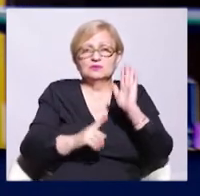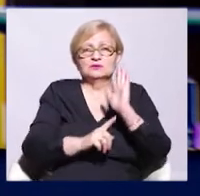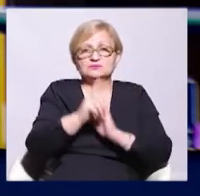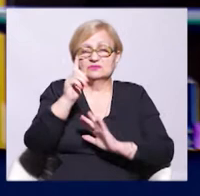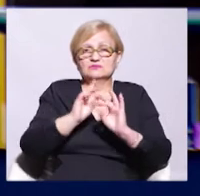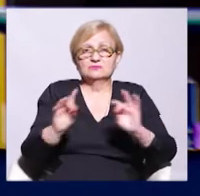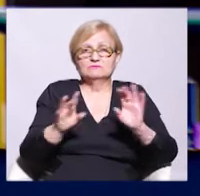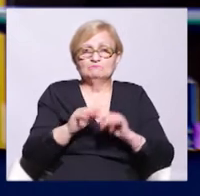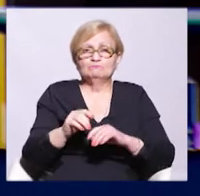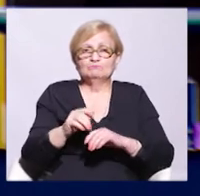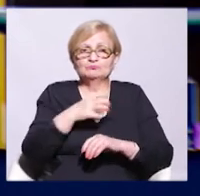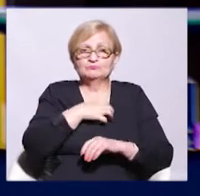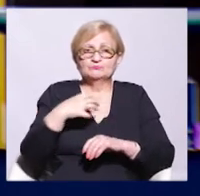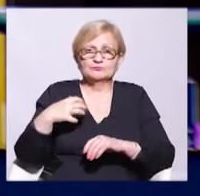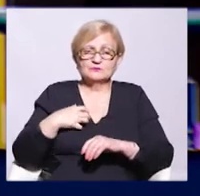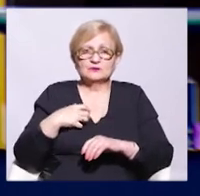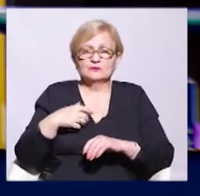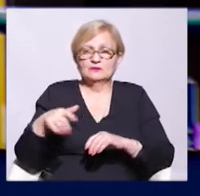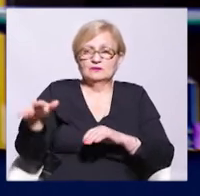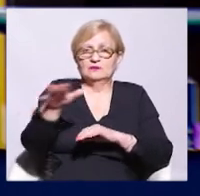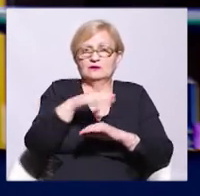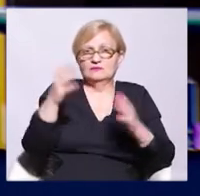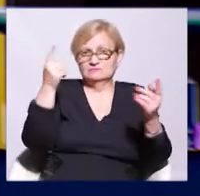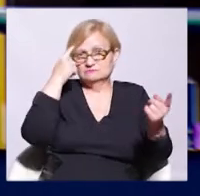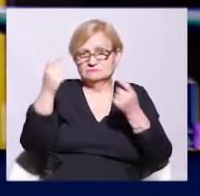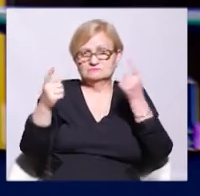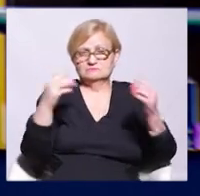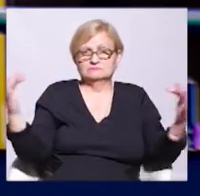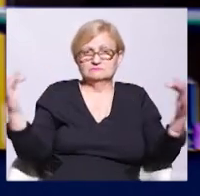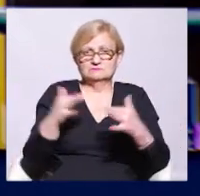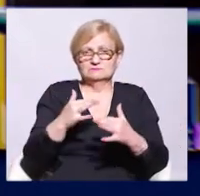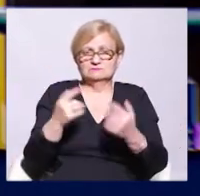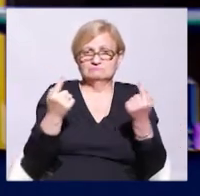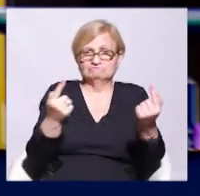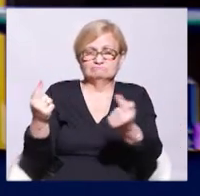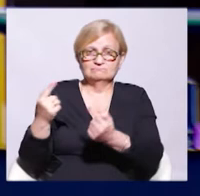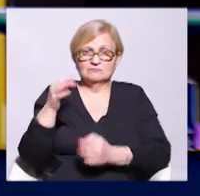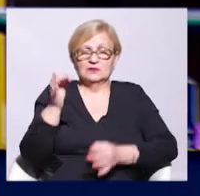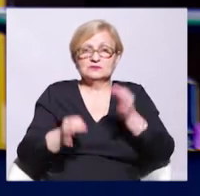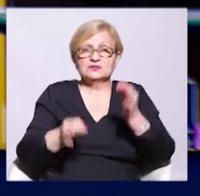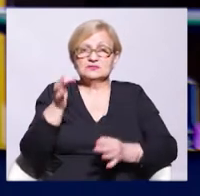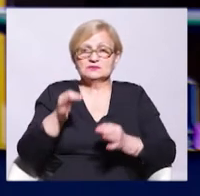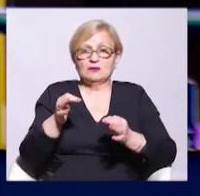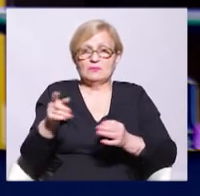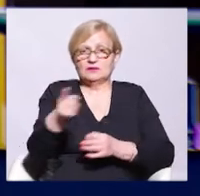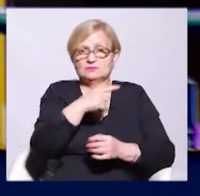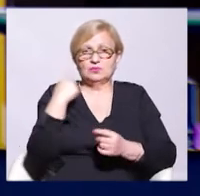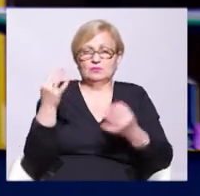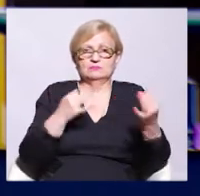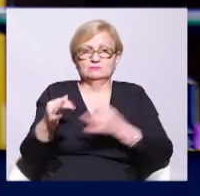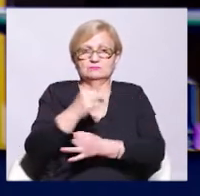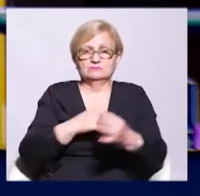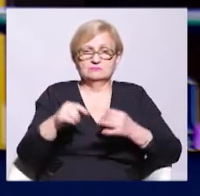დავიწყეთ თხრობა, რომ მეფემ დარბაზის ერი მოიწვია და სასამართლო მოაწყო.